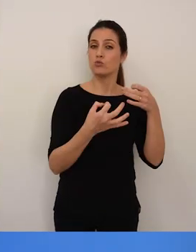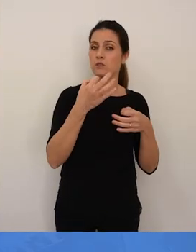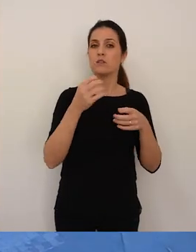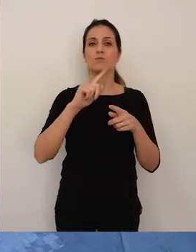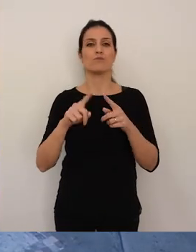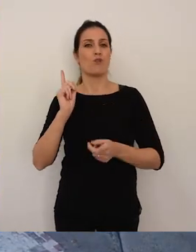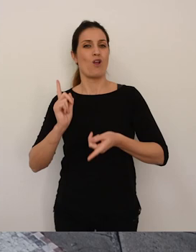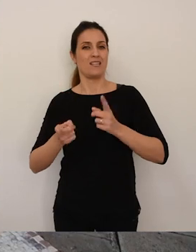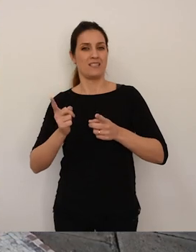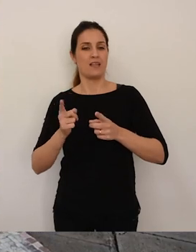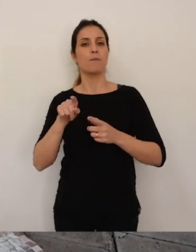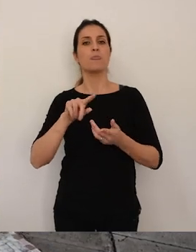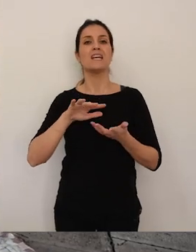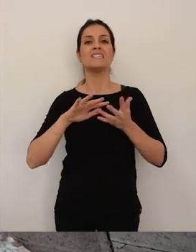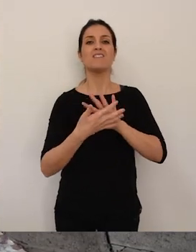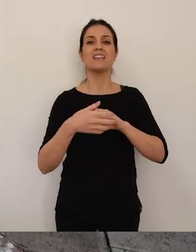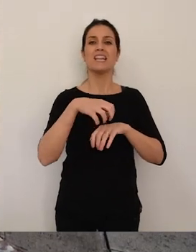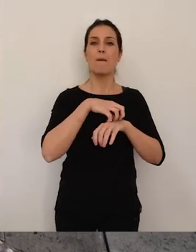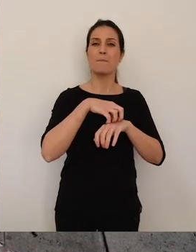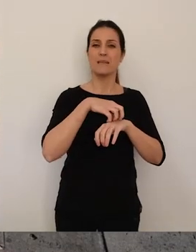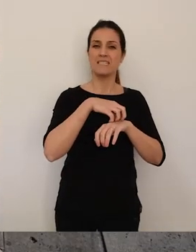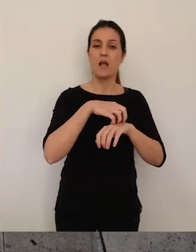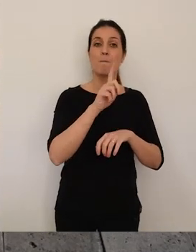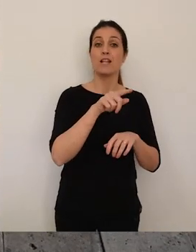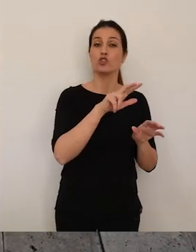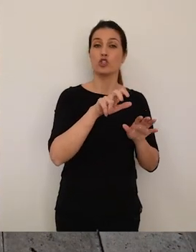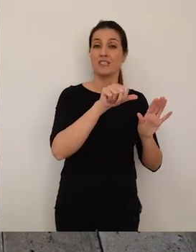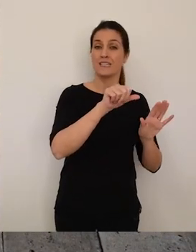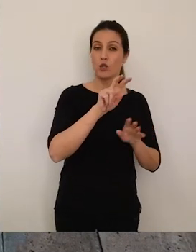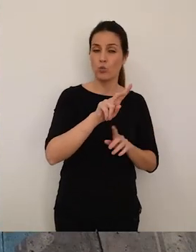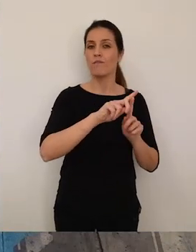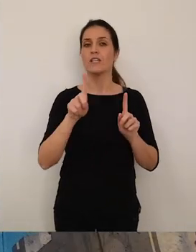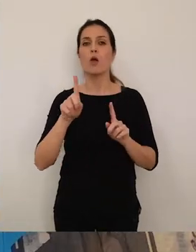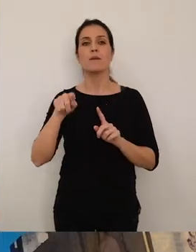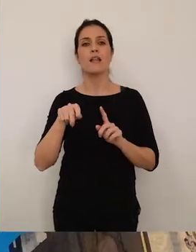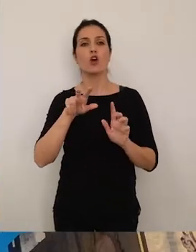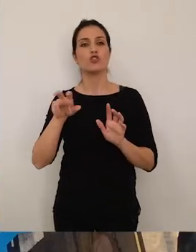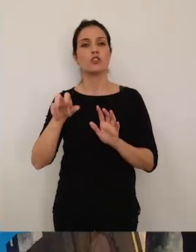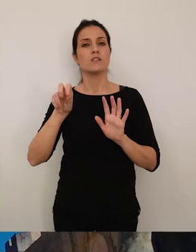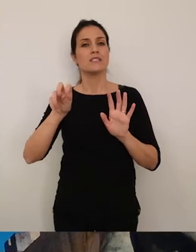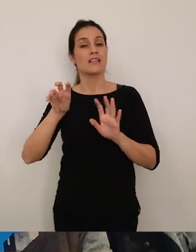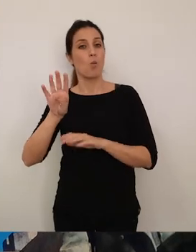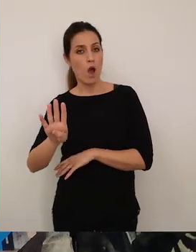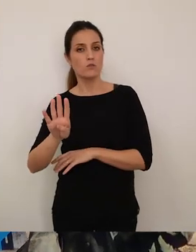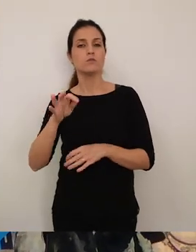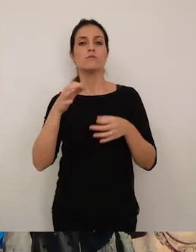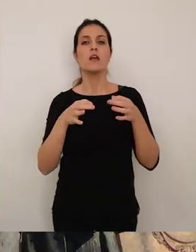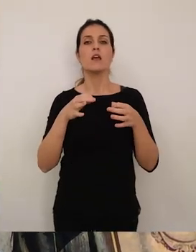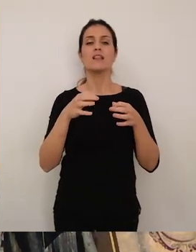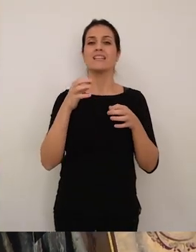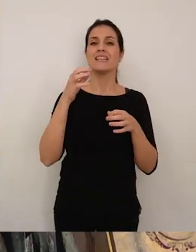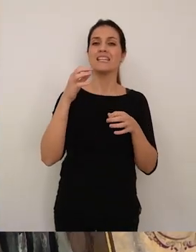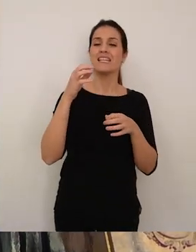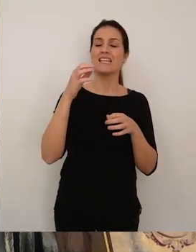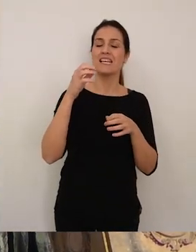divenne ministro di Grazia e Giustizia dal 1862 al 1864. La